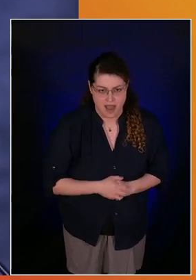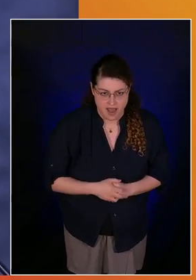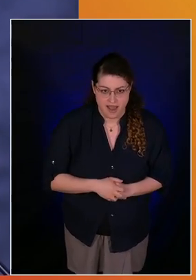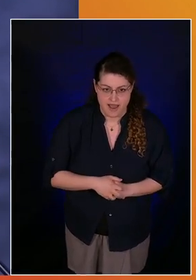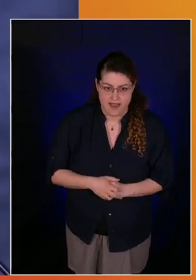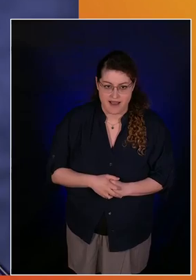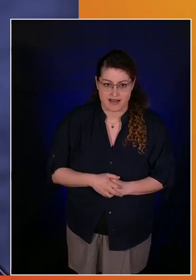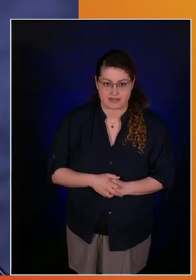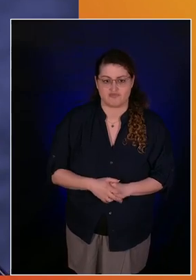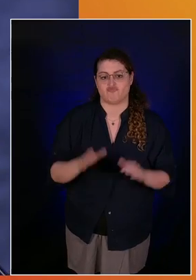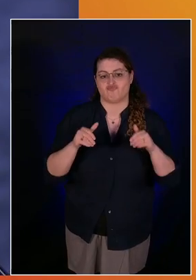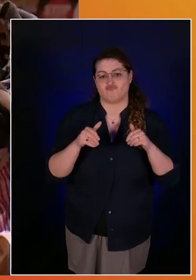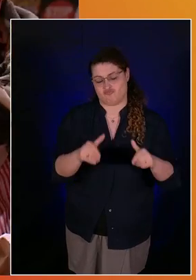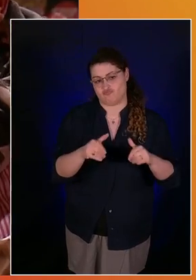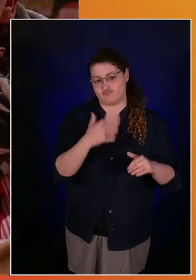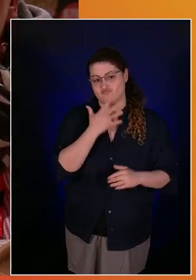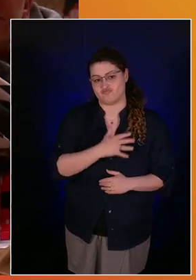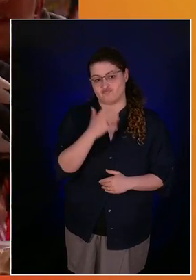Emmanuel Macron